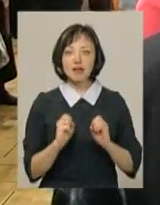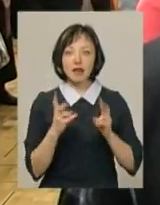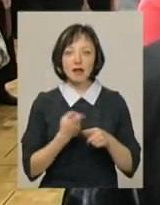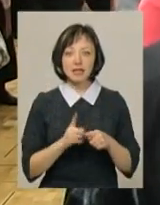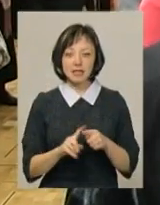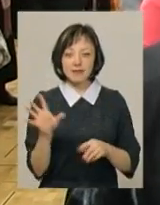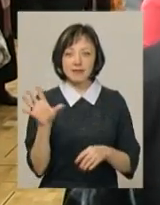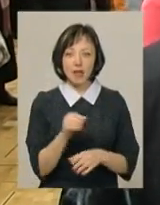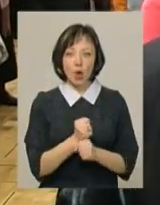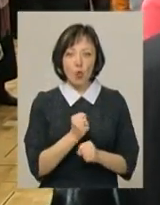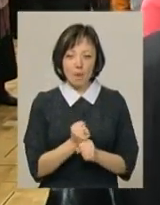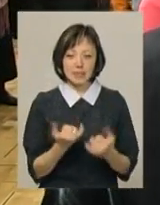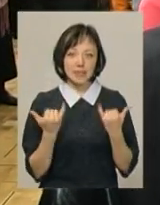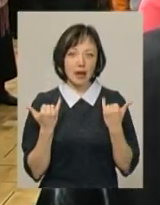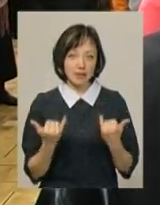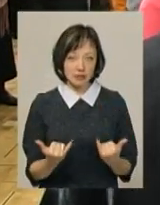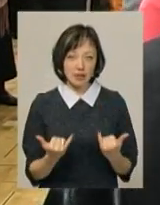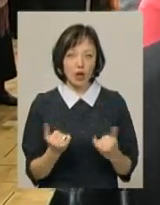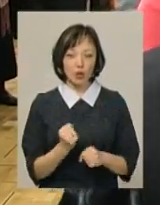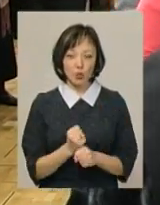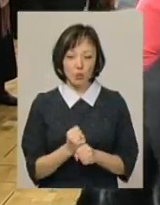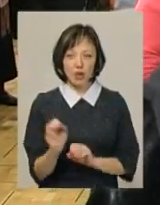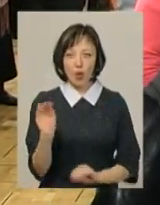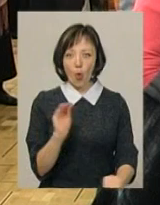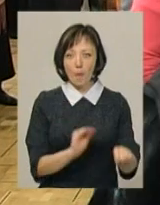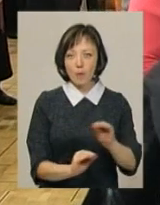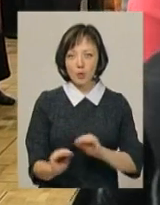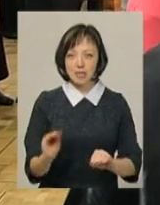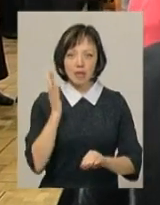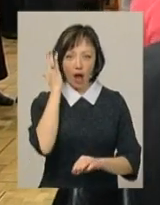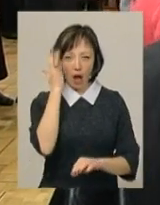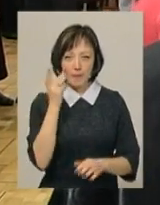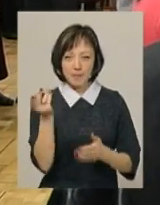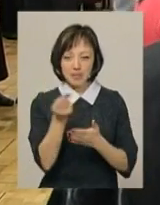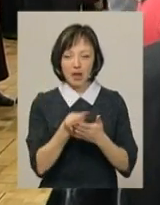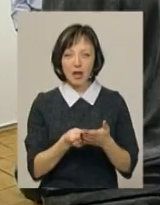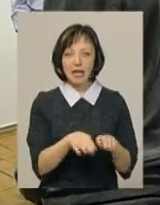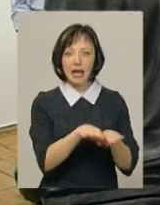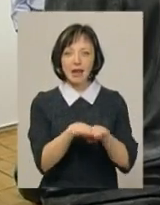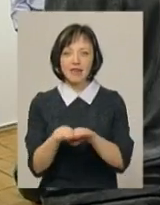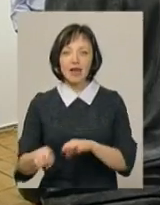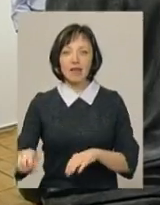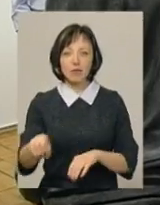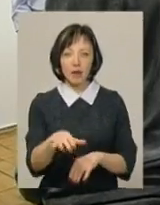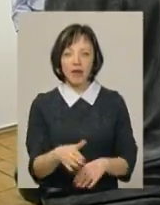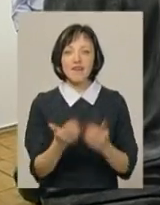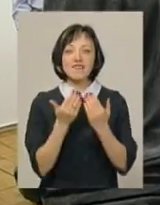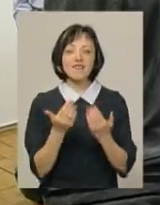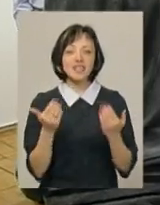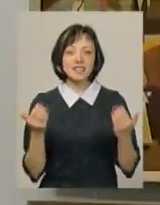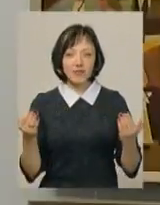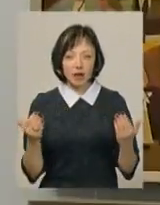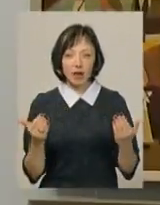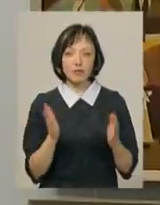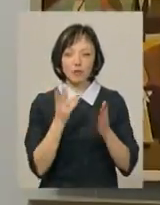все взагалі робиться, а зараз вони роблять композиції абстрактні, рівня європейського. Виставка «Рефлекторний